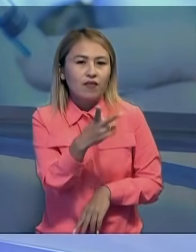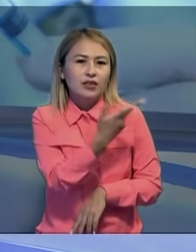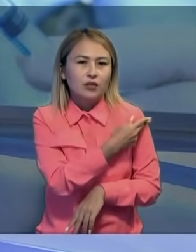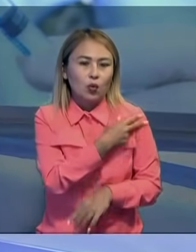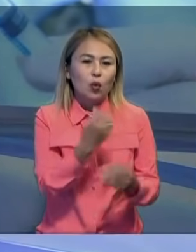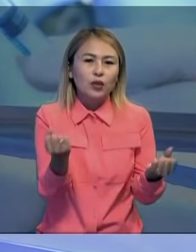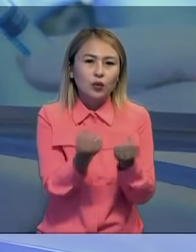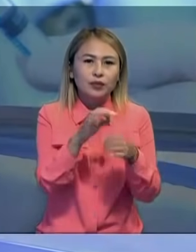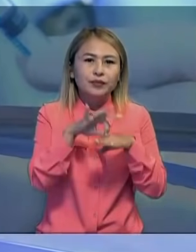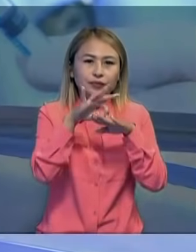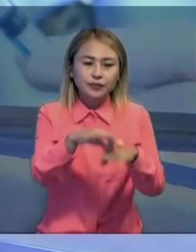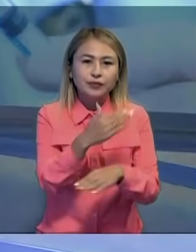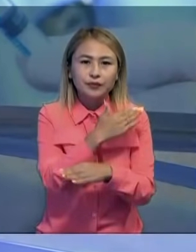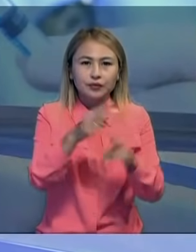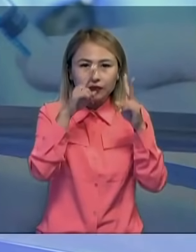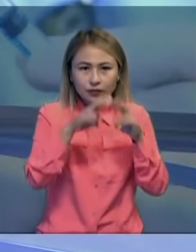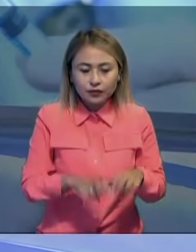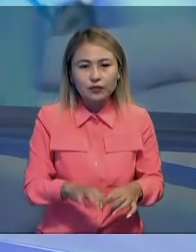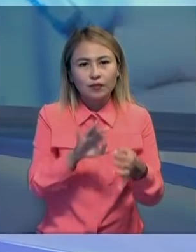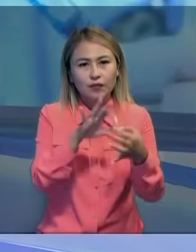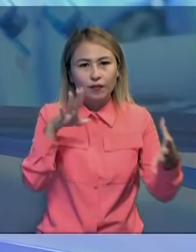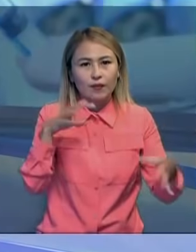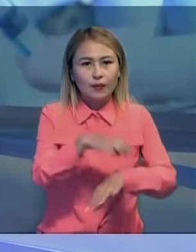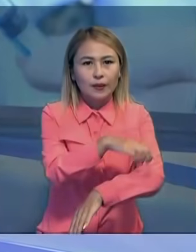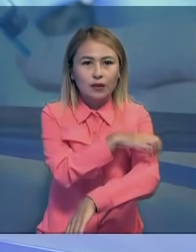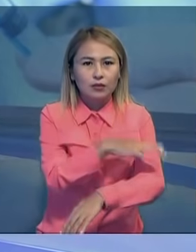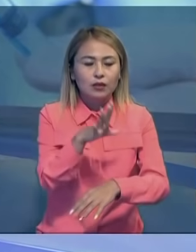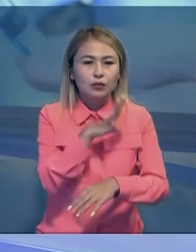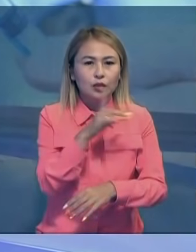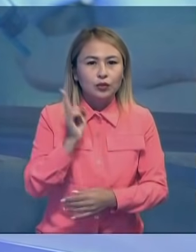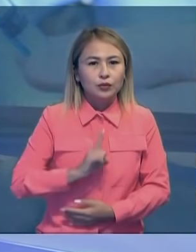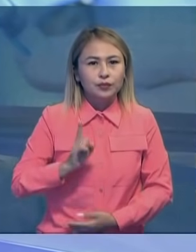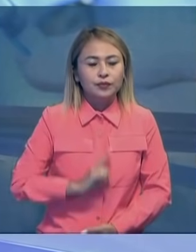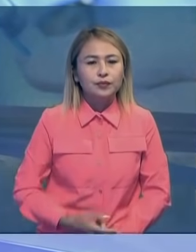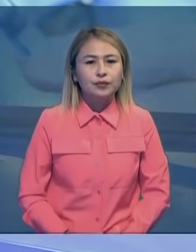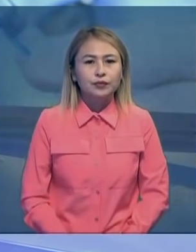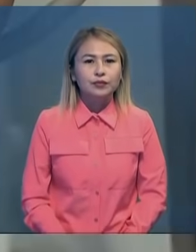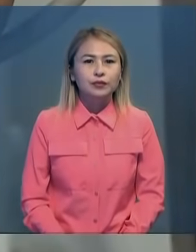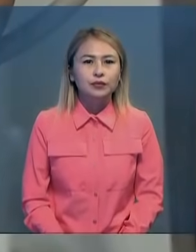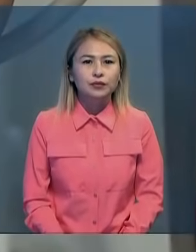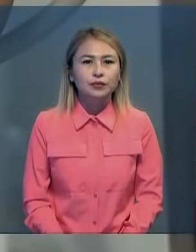Казвак вакцинасын қолдануға дайын, олар сарапшылардың тәуелсіз комитетінің нұсқауларын күтіп отыр.